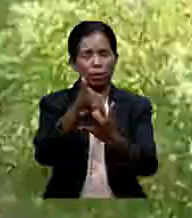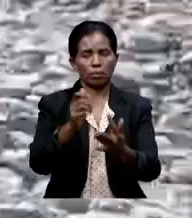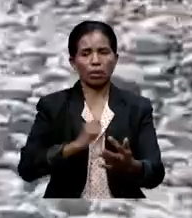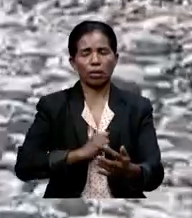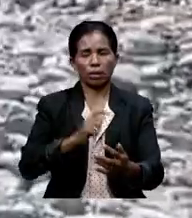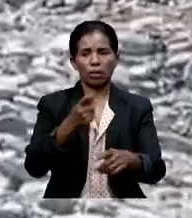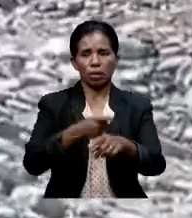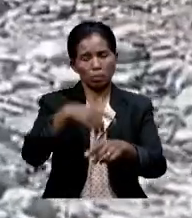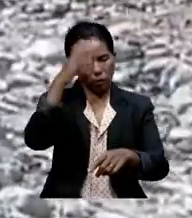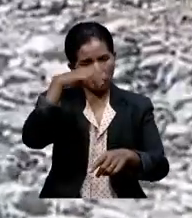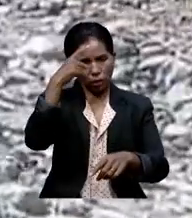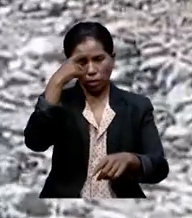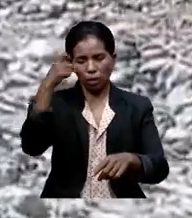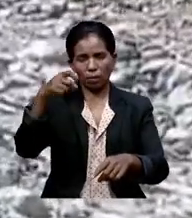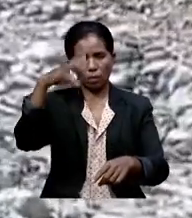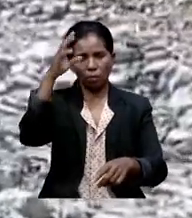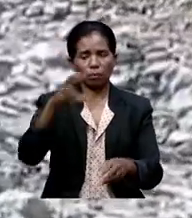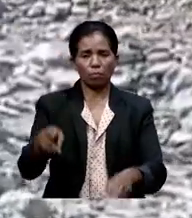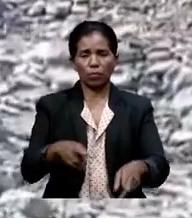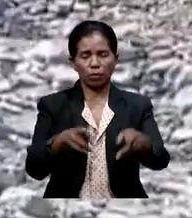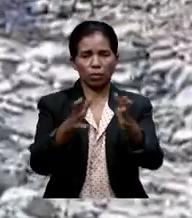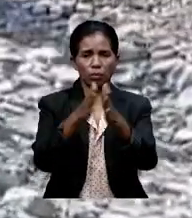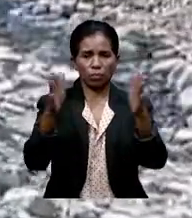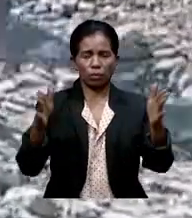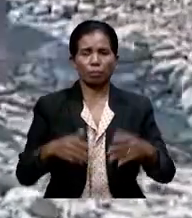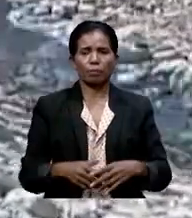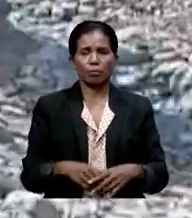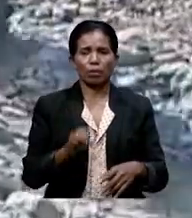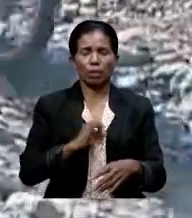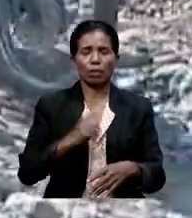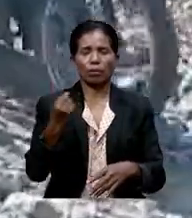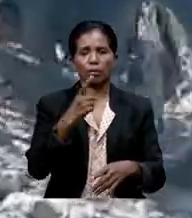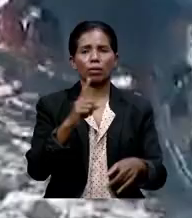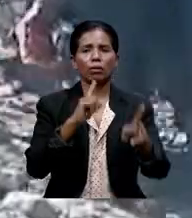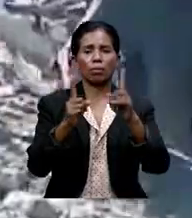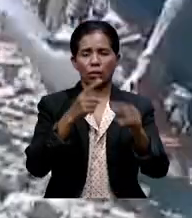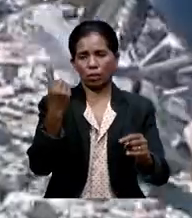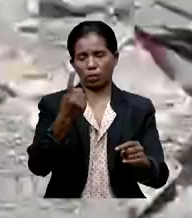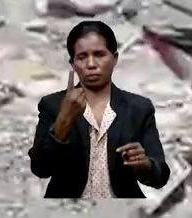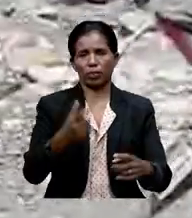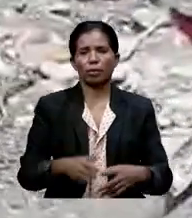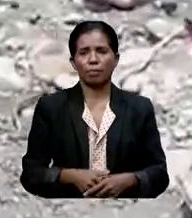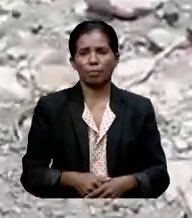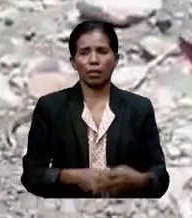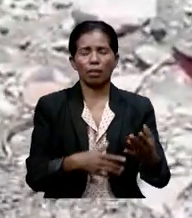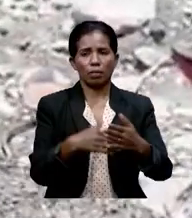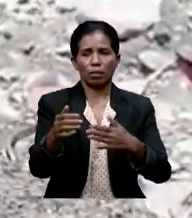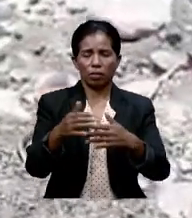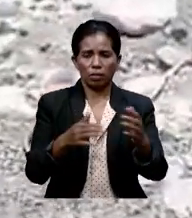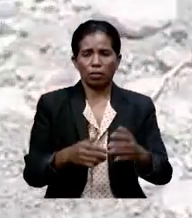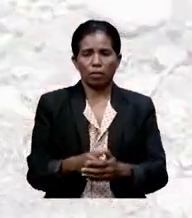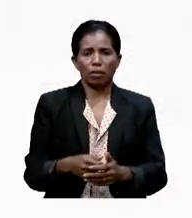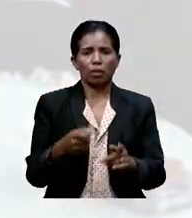inghira tempo udan tama mota tun ho volume bot. Hau sempre kuria bebe da ruma